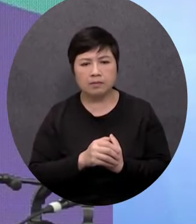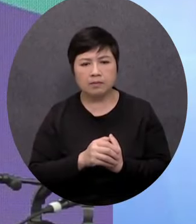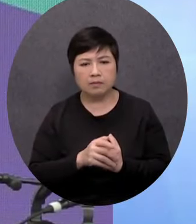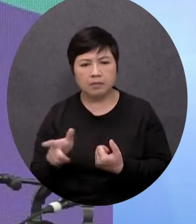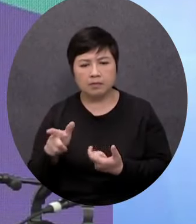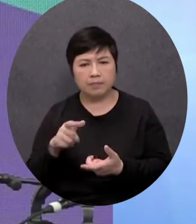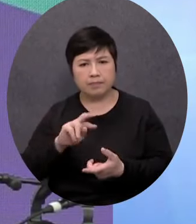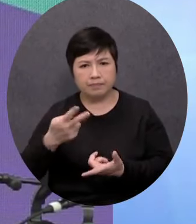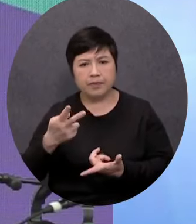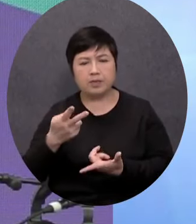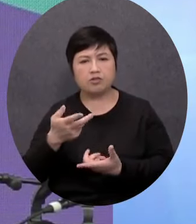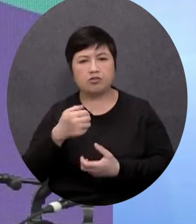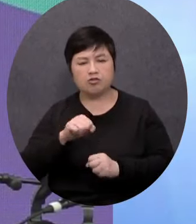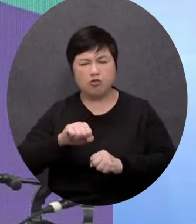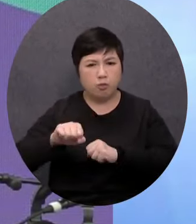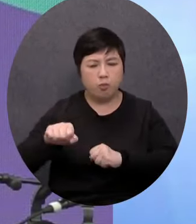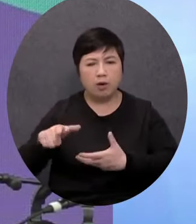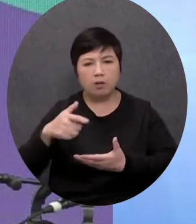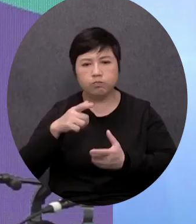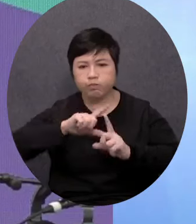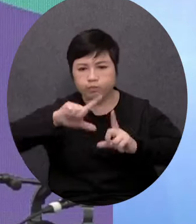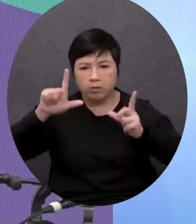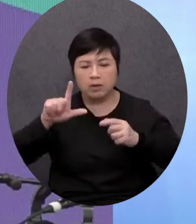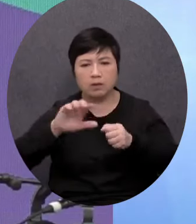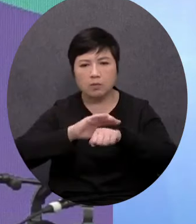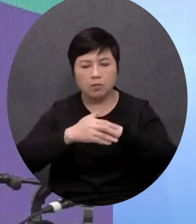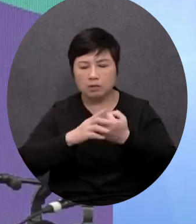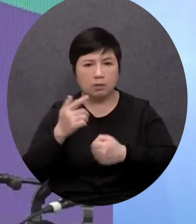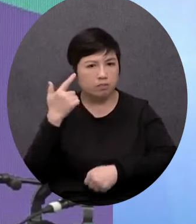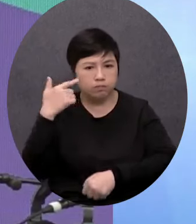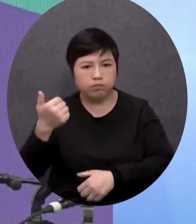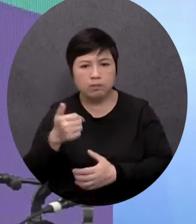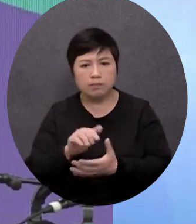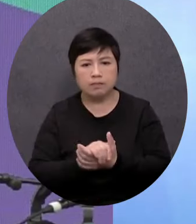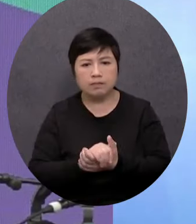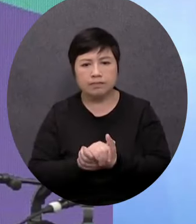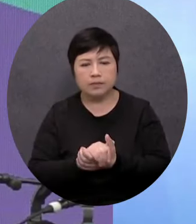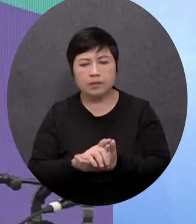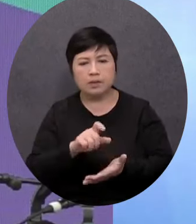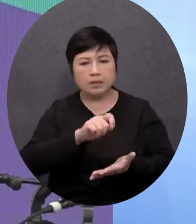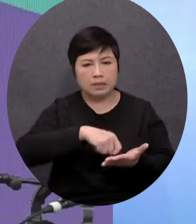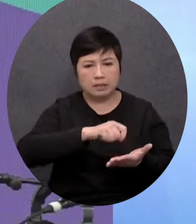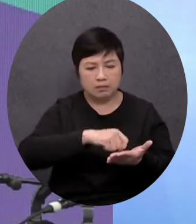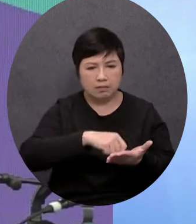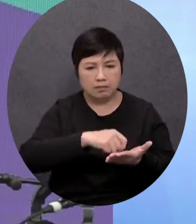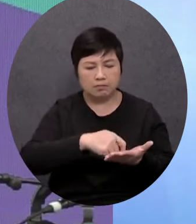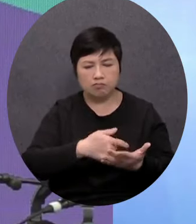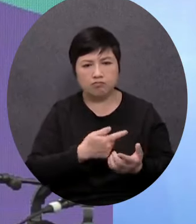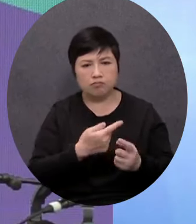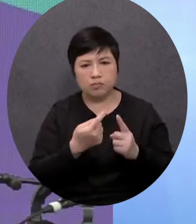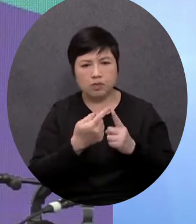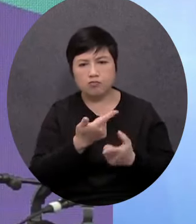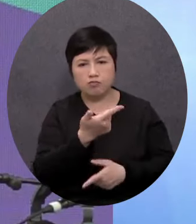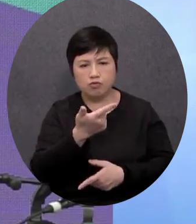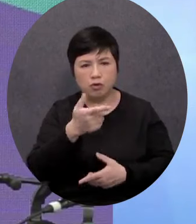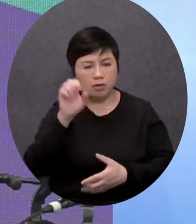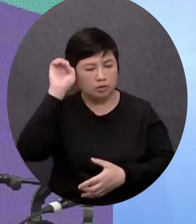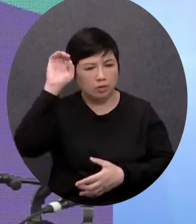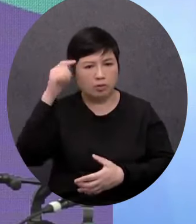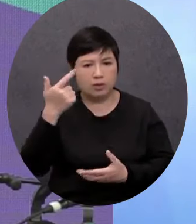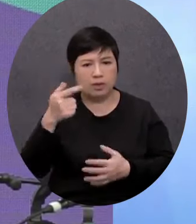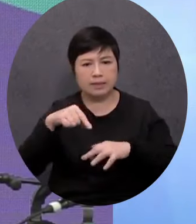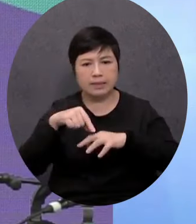都是成为了功夫的传奇，飞升国际。同时间文人亦都辈出，创意无限。金